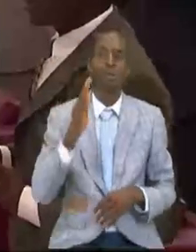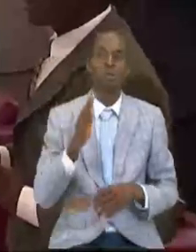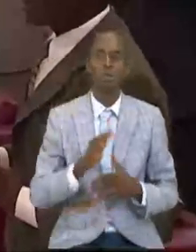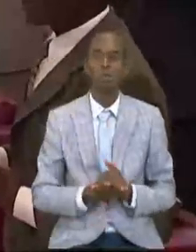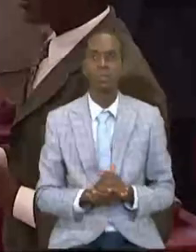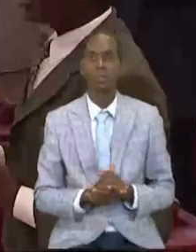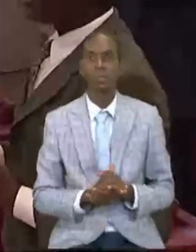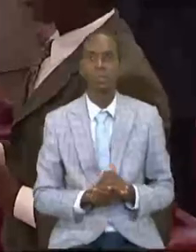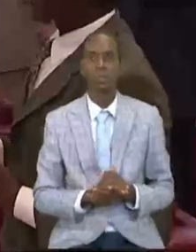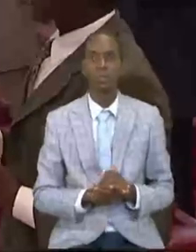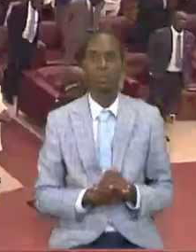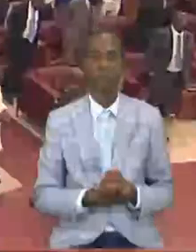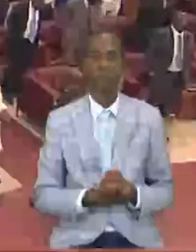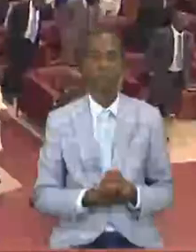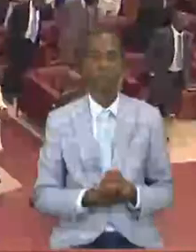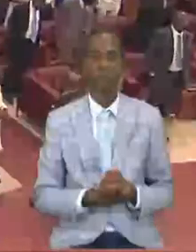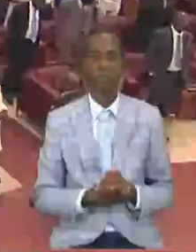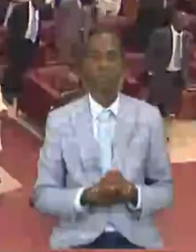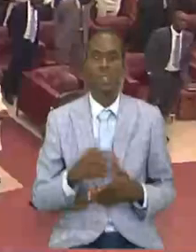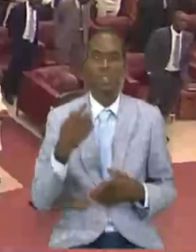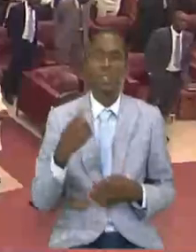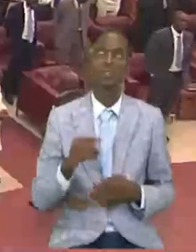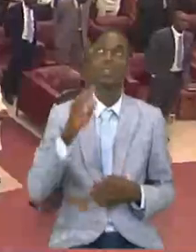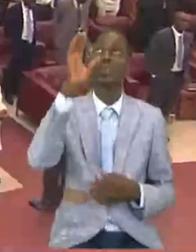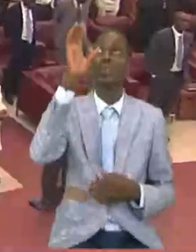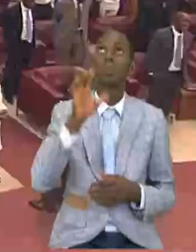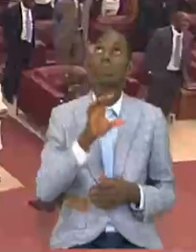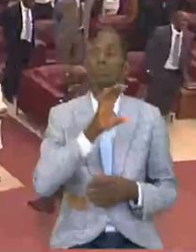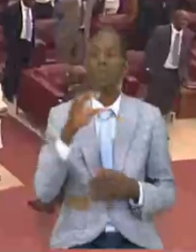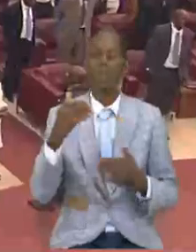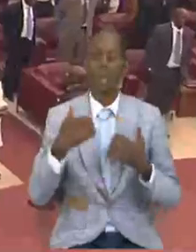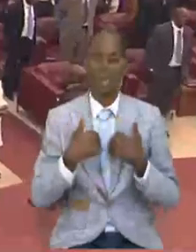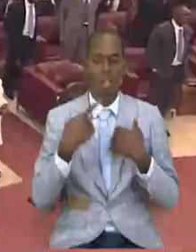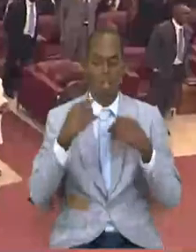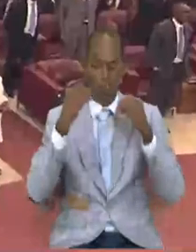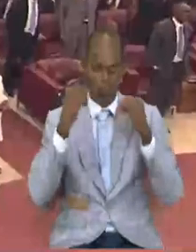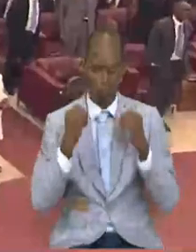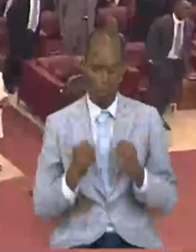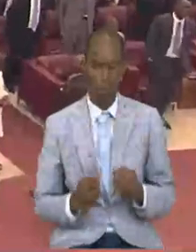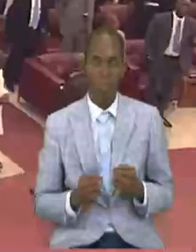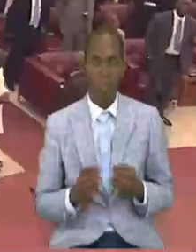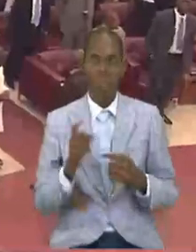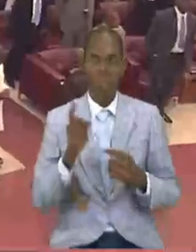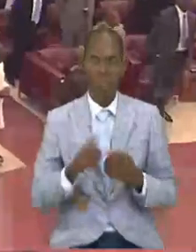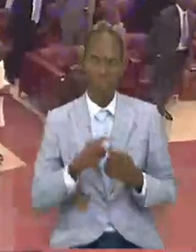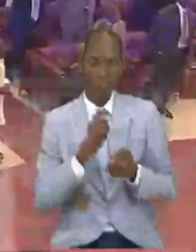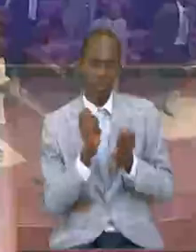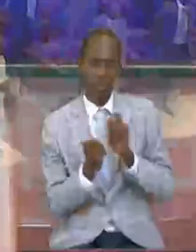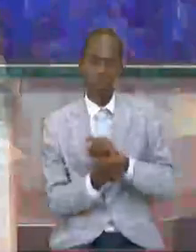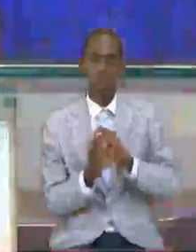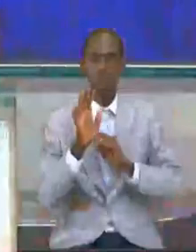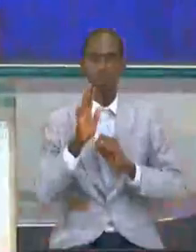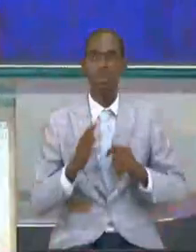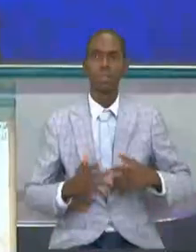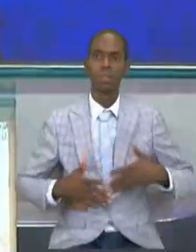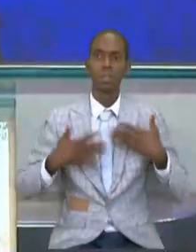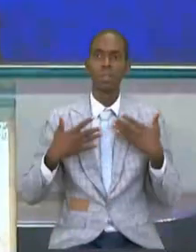enfants transformés de Dieu. La croix a la puissance pour transformer ta